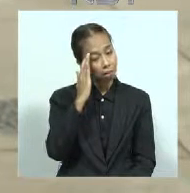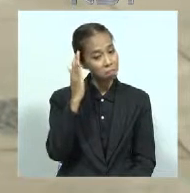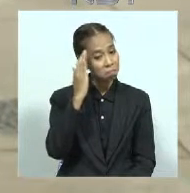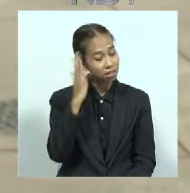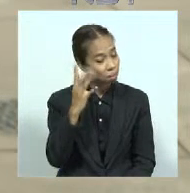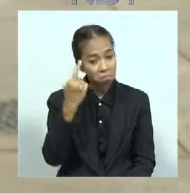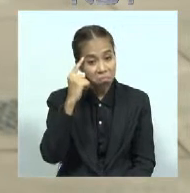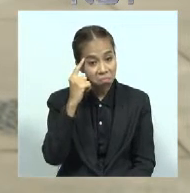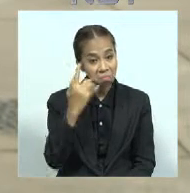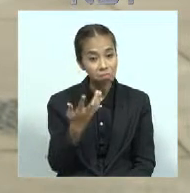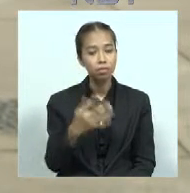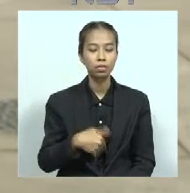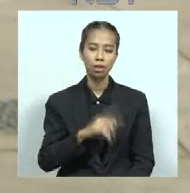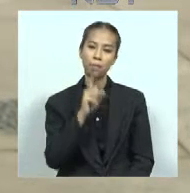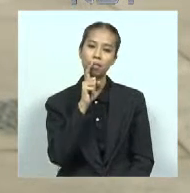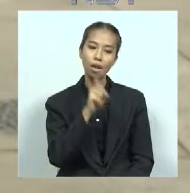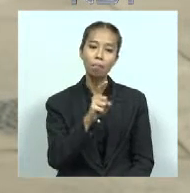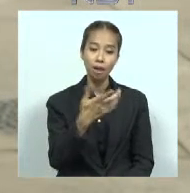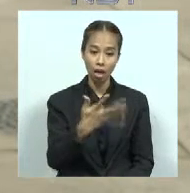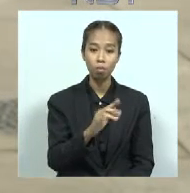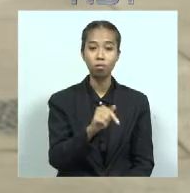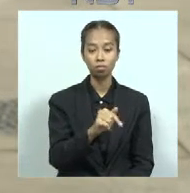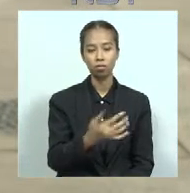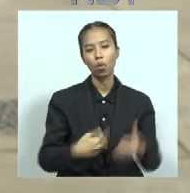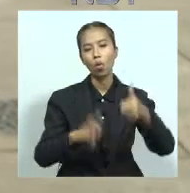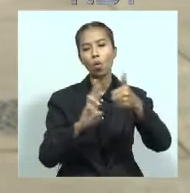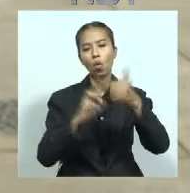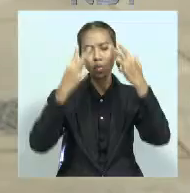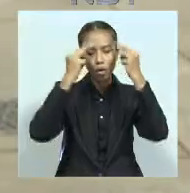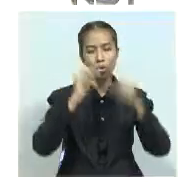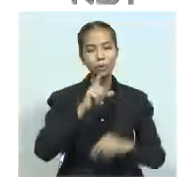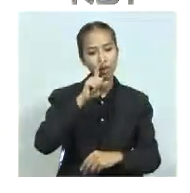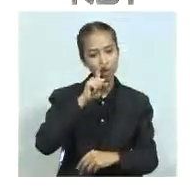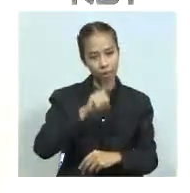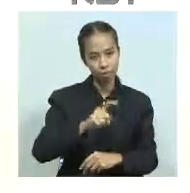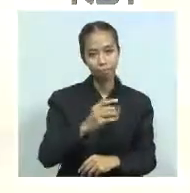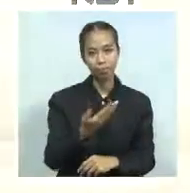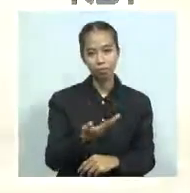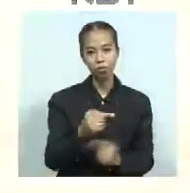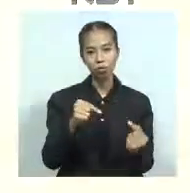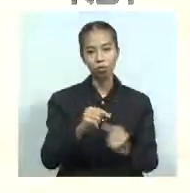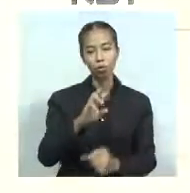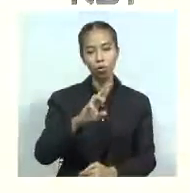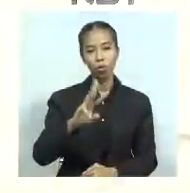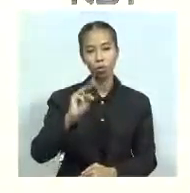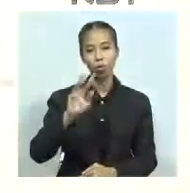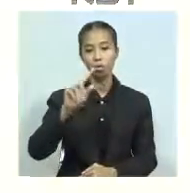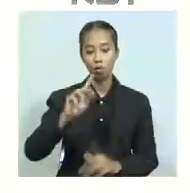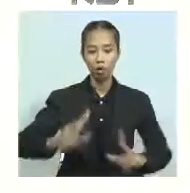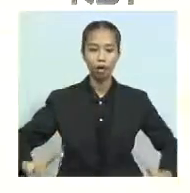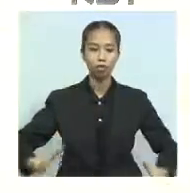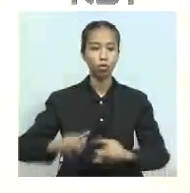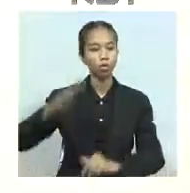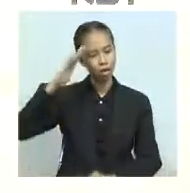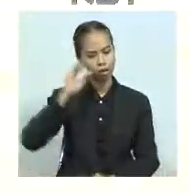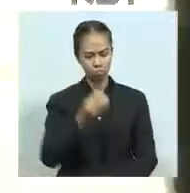วันนี้พอมีการไปสอบถามกันค่ะทางพลเอกประวิตรวงษ์สุวรรณรองนายกรัฐมนตรีและรัฐมนตรีว่าการกระทรวงกลาโหมท่านจึงปฏิ